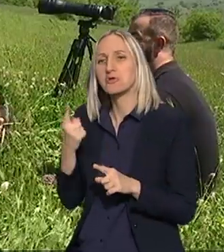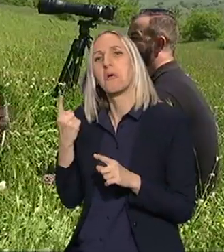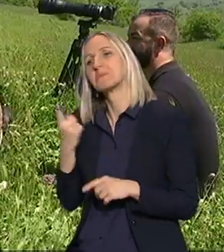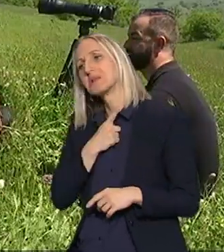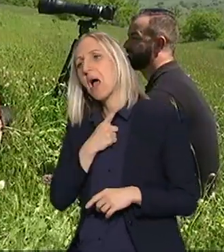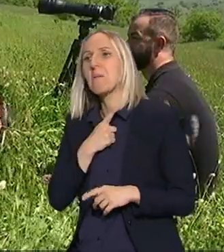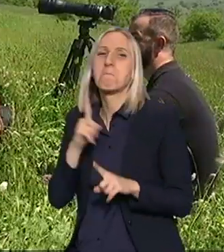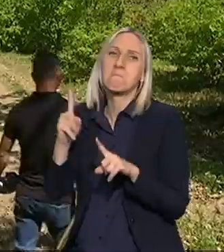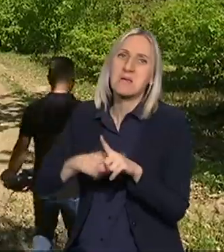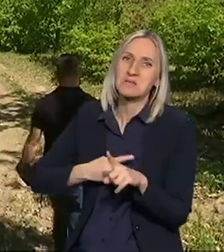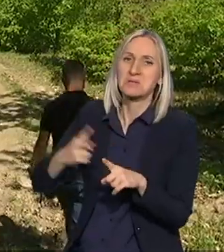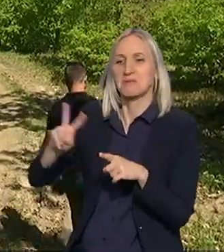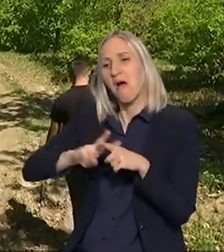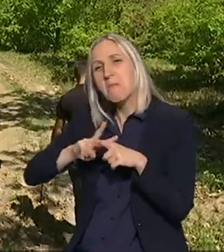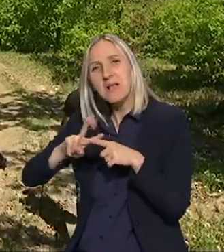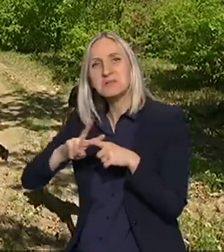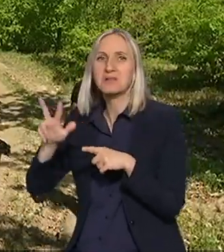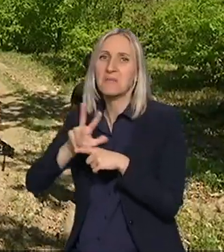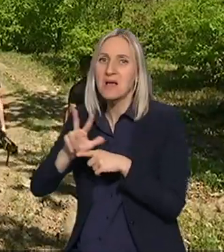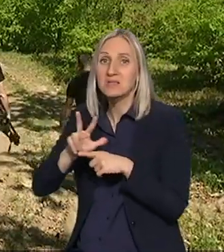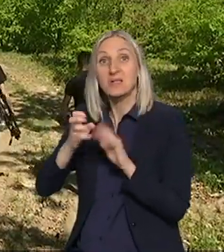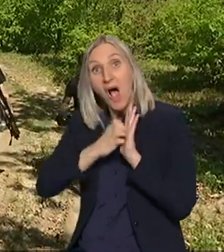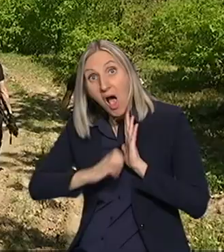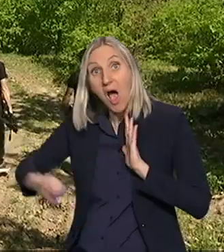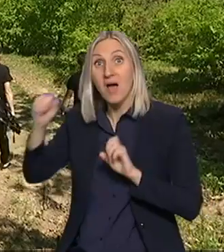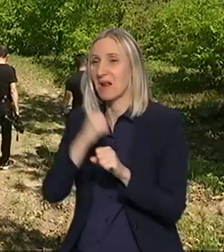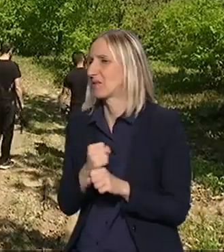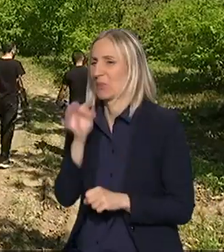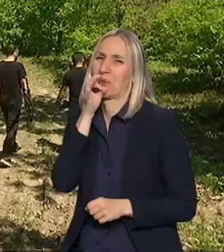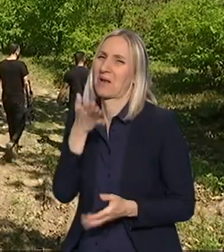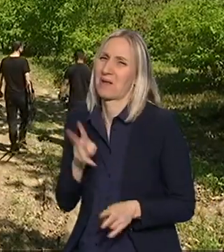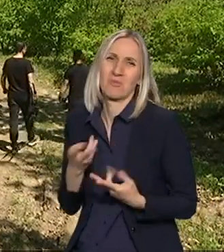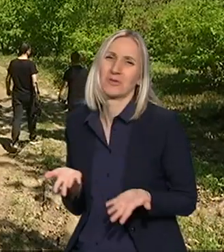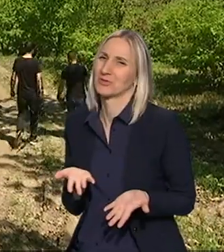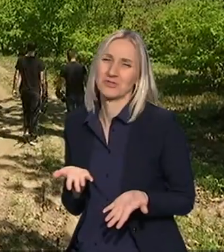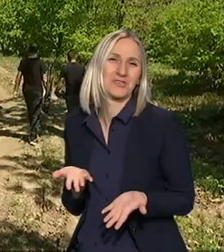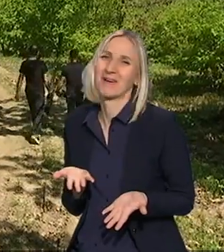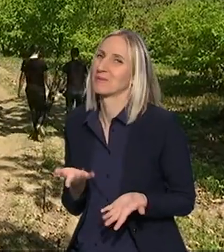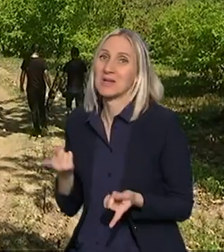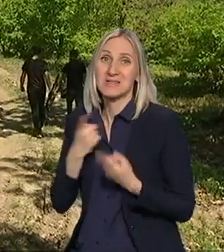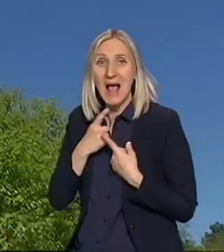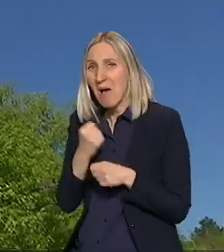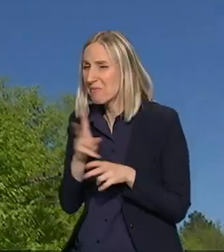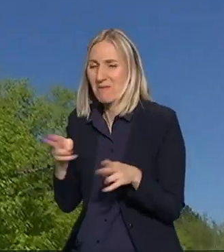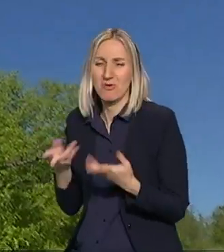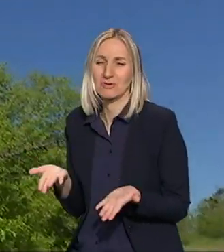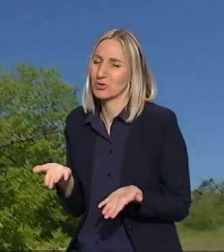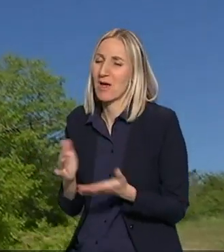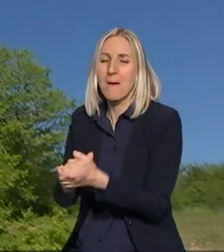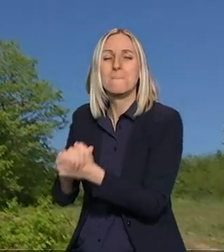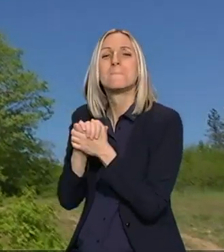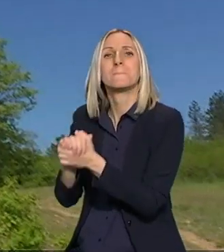sam jedan mesec, dva, tri, ali ti ne možeš. Znači, onda si, to je kraj priče, ne možeš sam nikada.